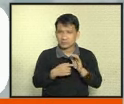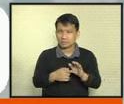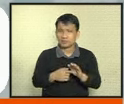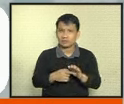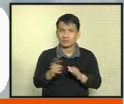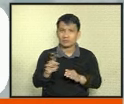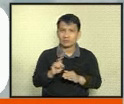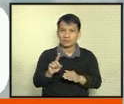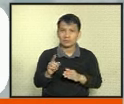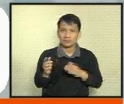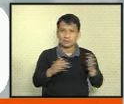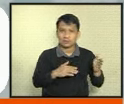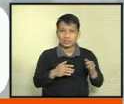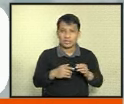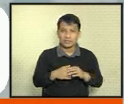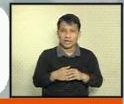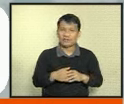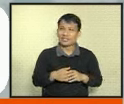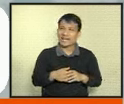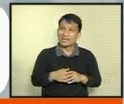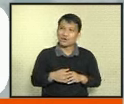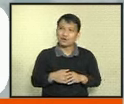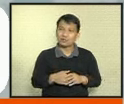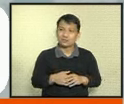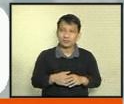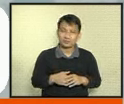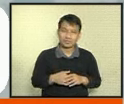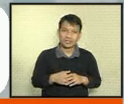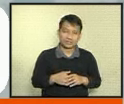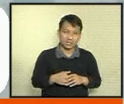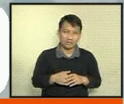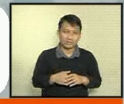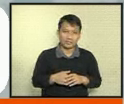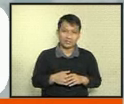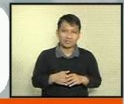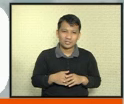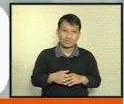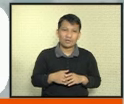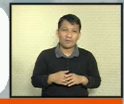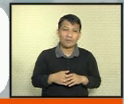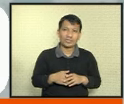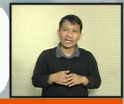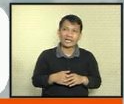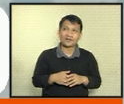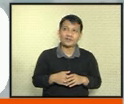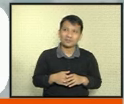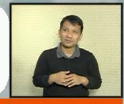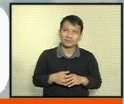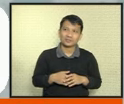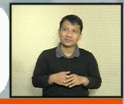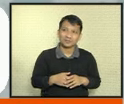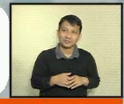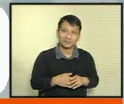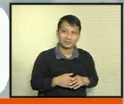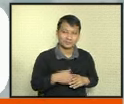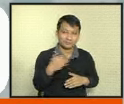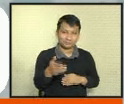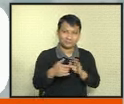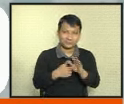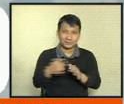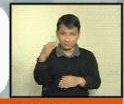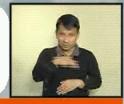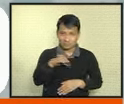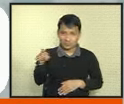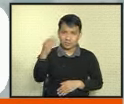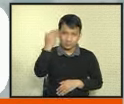sa inyo? Ha? Armando? Para lang maibalik ninyo sa akin ang mga perang panluloko ninyo?